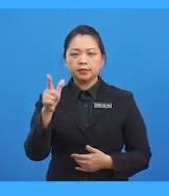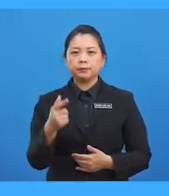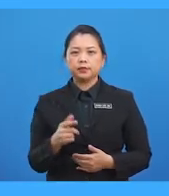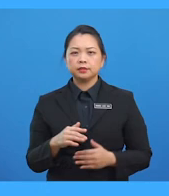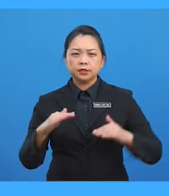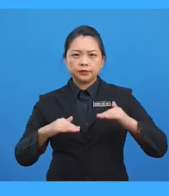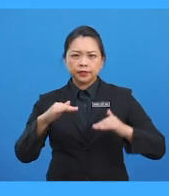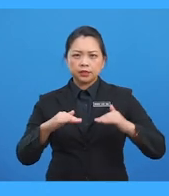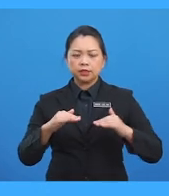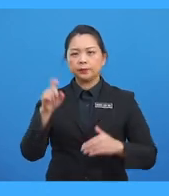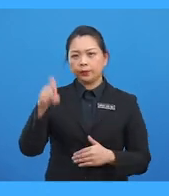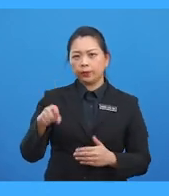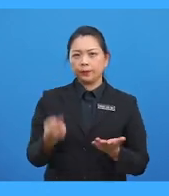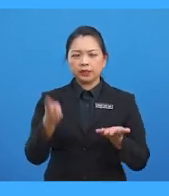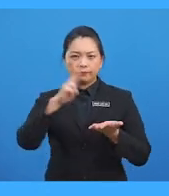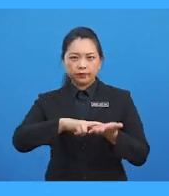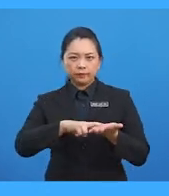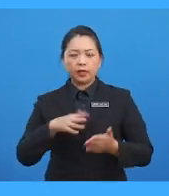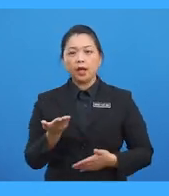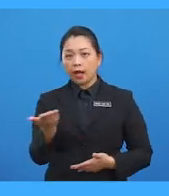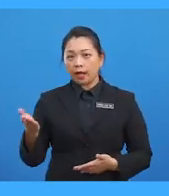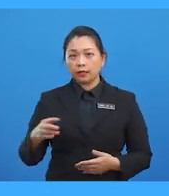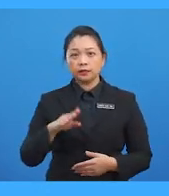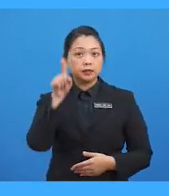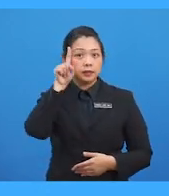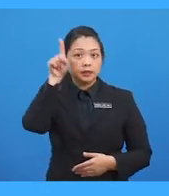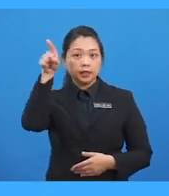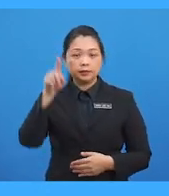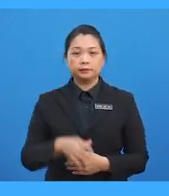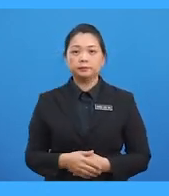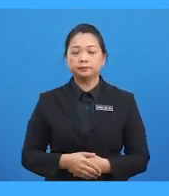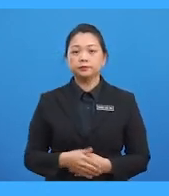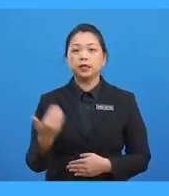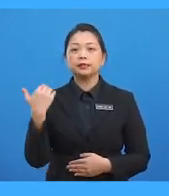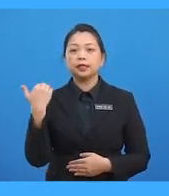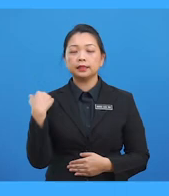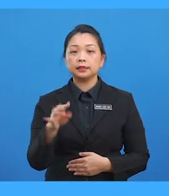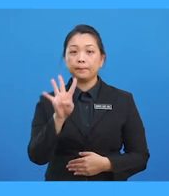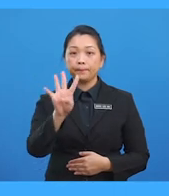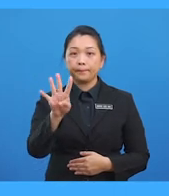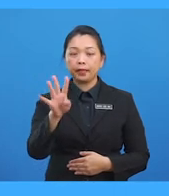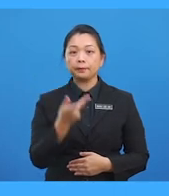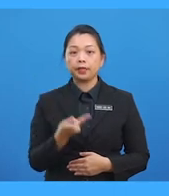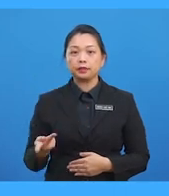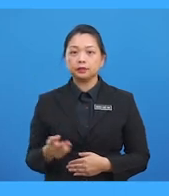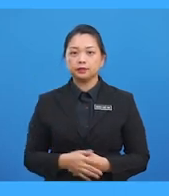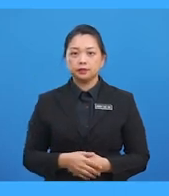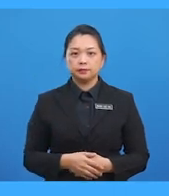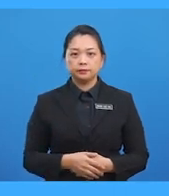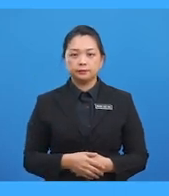justifikasi keperluan pendaftaran harta intelek. Ia terbahagi kepada empat perkara.